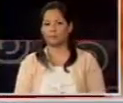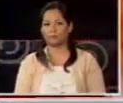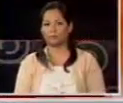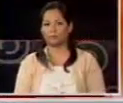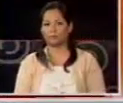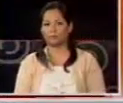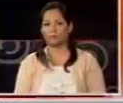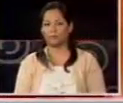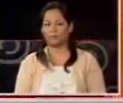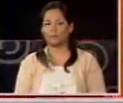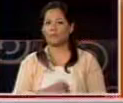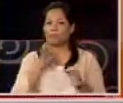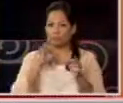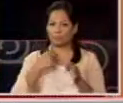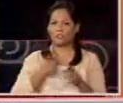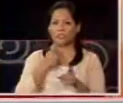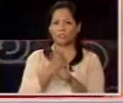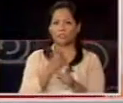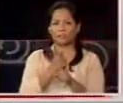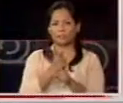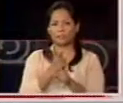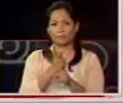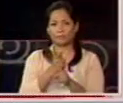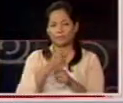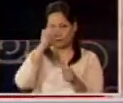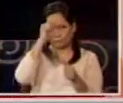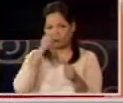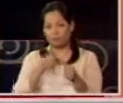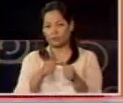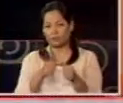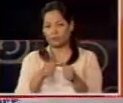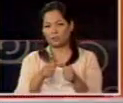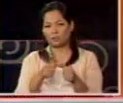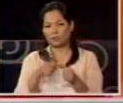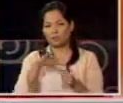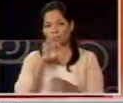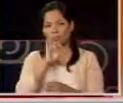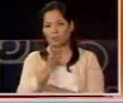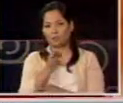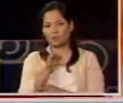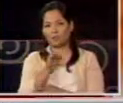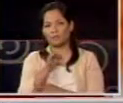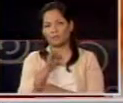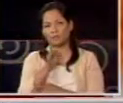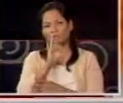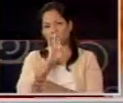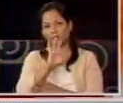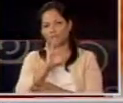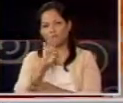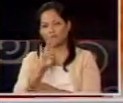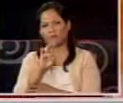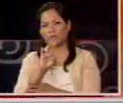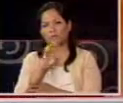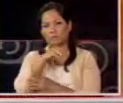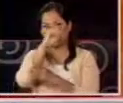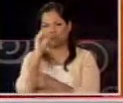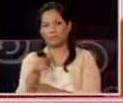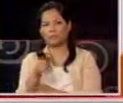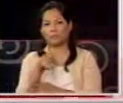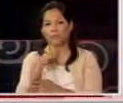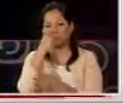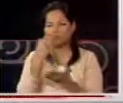Ay, ang aking, kung tama ang aking pag-alala, no? 90 plus percent or 97% dahil sa bilihang iyon